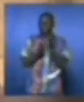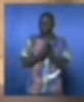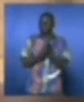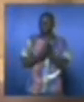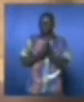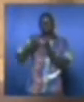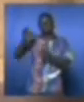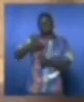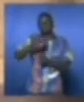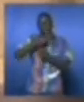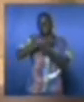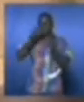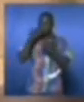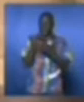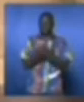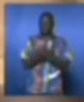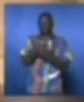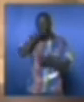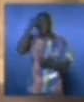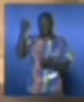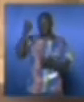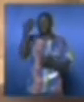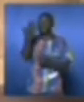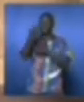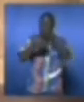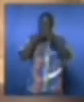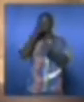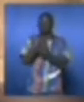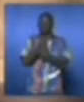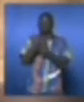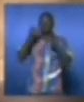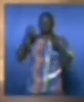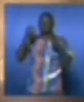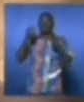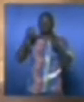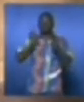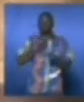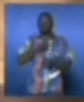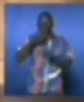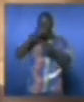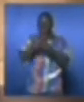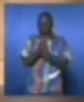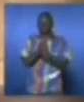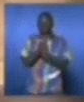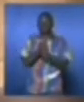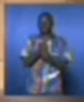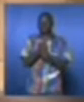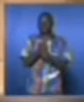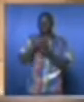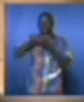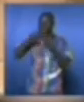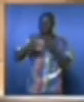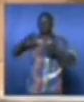performante. Parce que, en tout cas, durant 5 années successives, nous avons pu obtenir un résultat satisfaisant, en